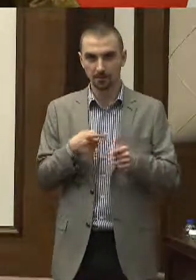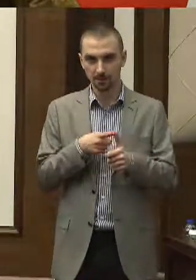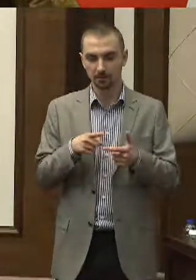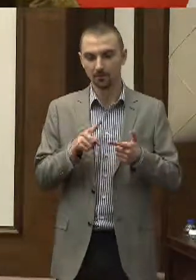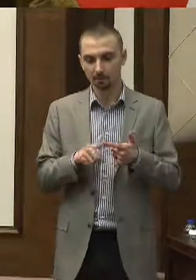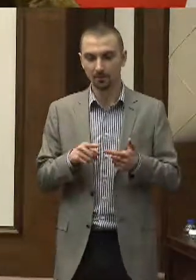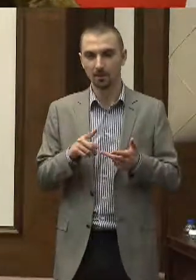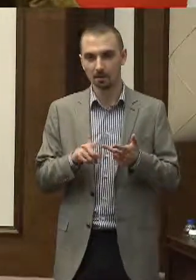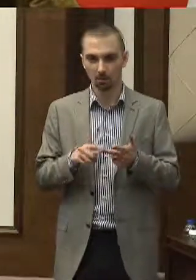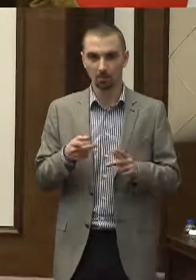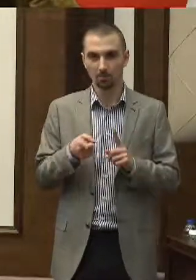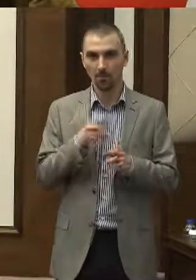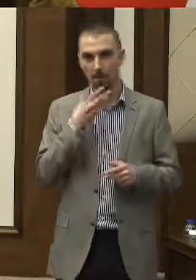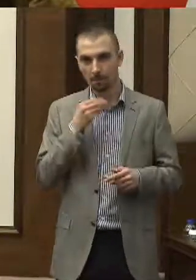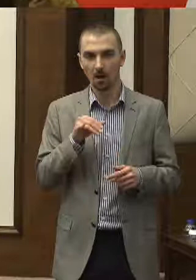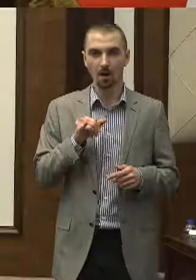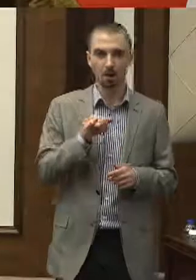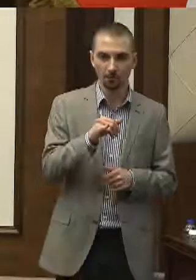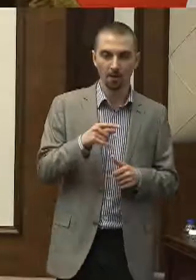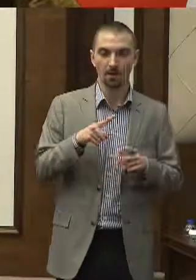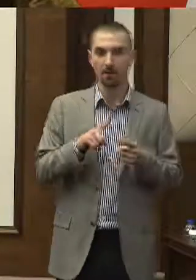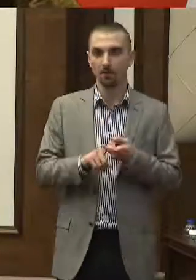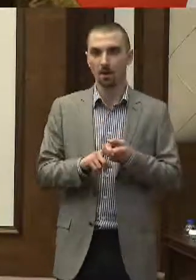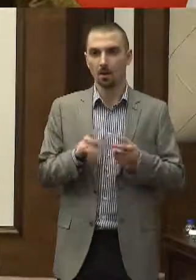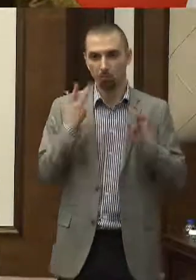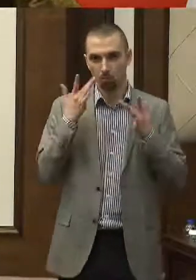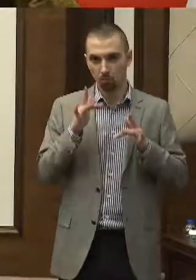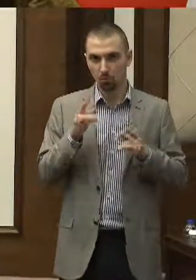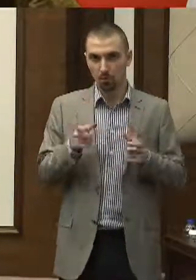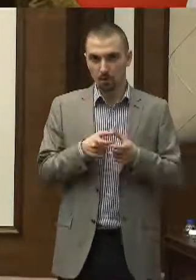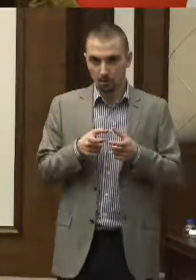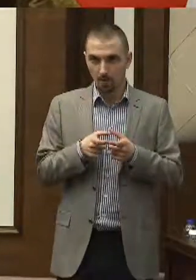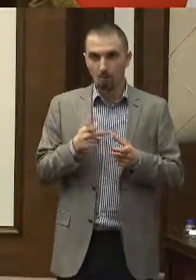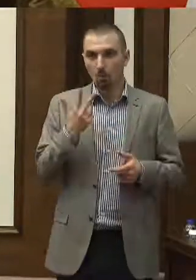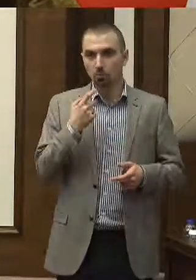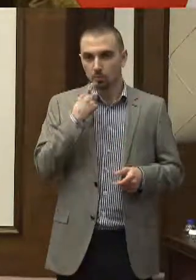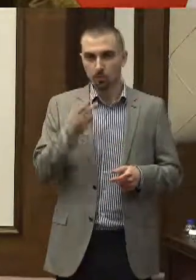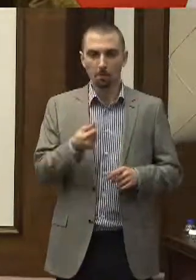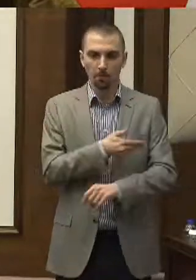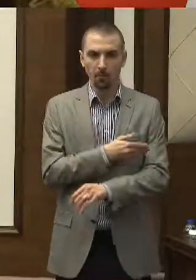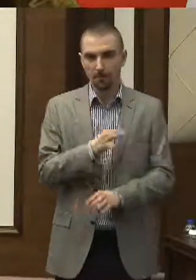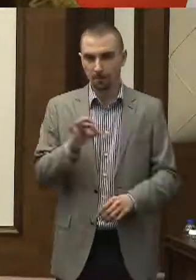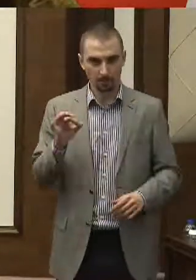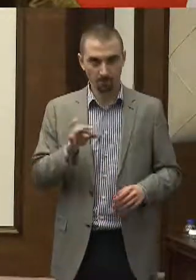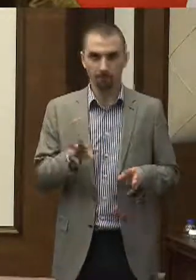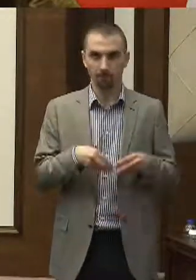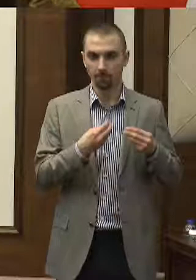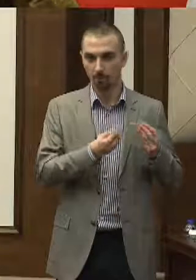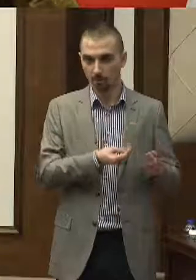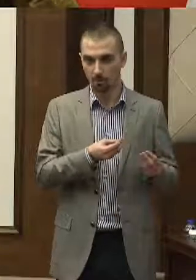Kurumu ve Türkiye Emekli Assubaylar Derneği'ne 3 yıl süreyle bedelsiz olarak tahsis edilmesi